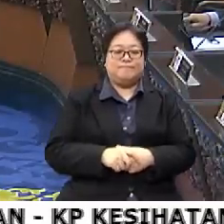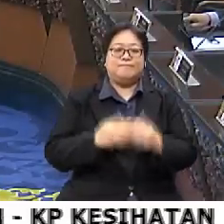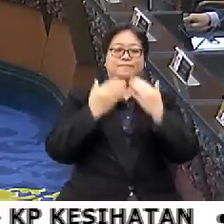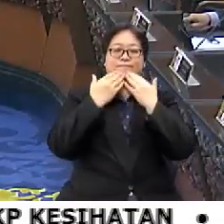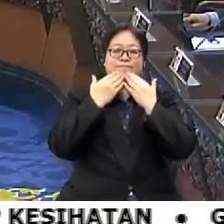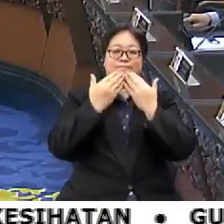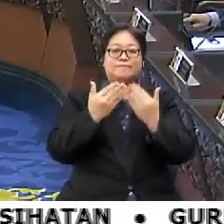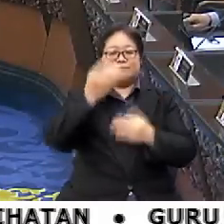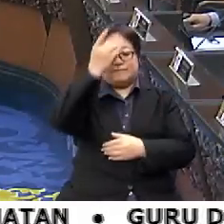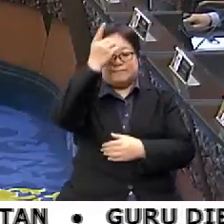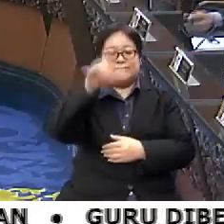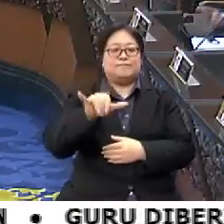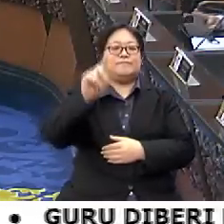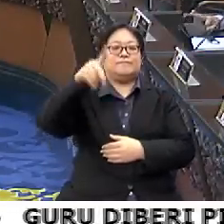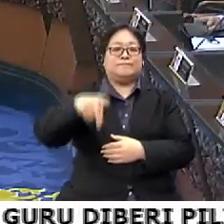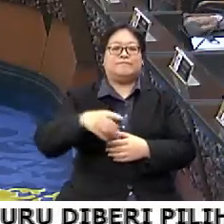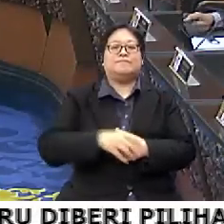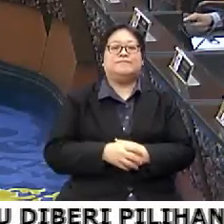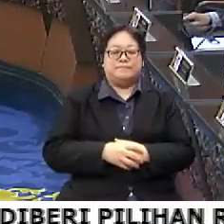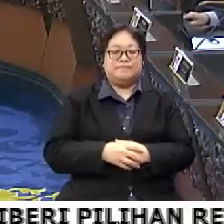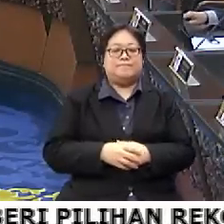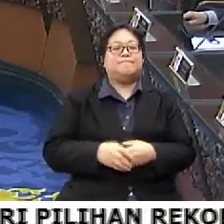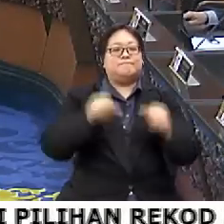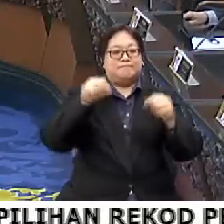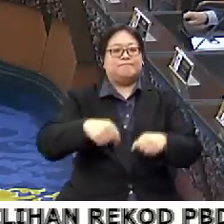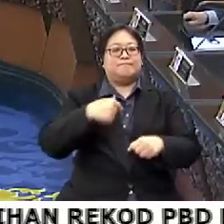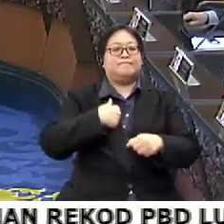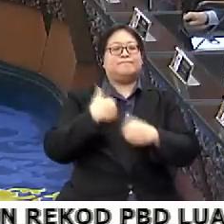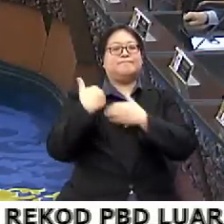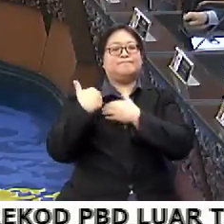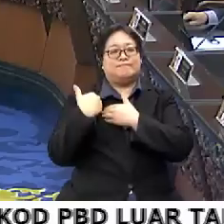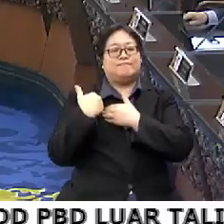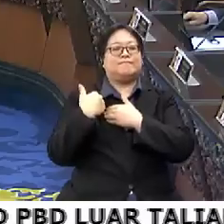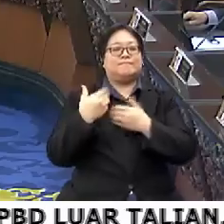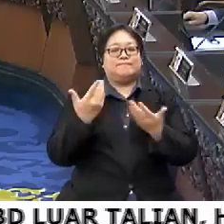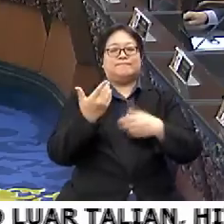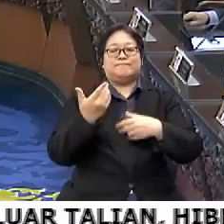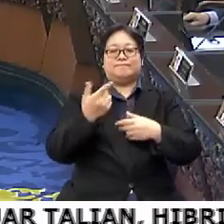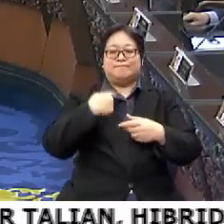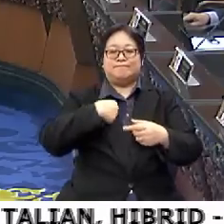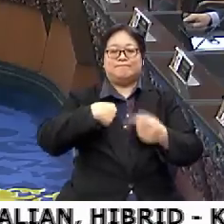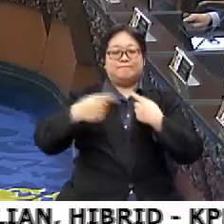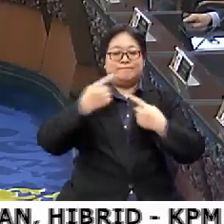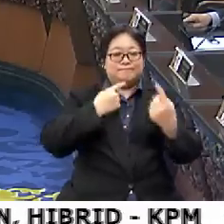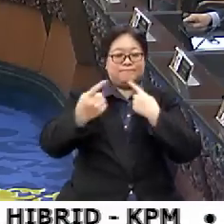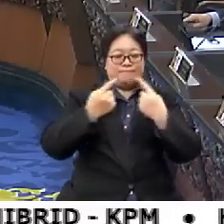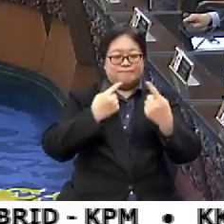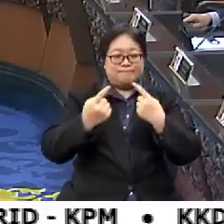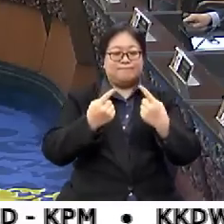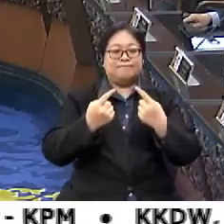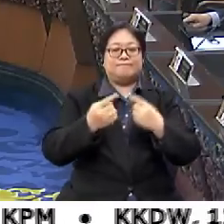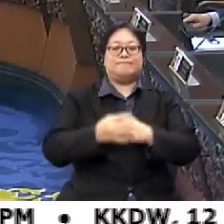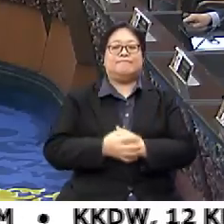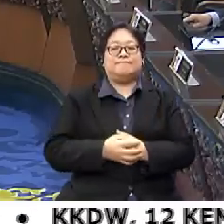Terima kasih Datuk Yang Dipertua untuk membolehkan saya mengambil sempat untuk berucap